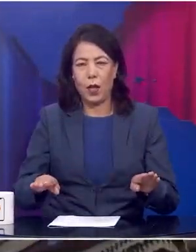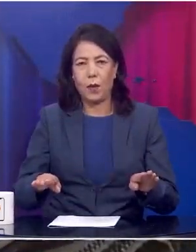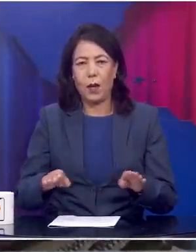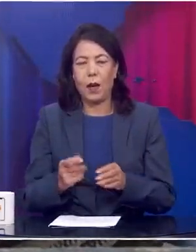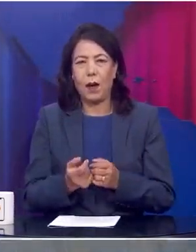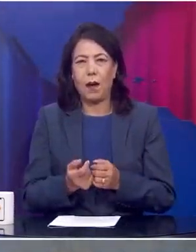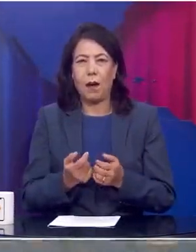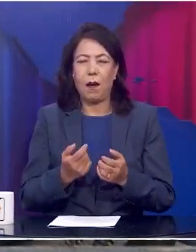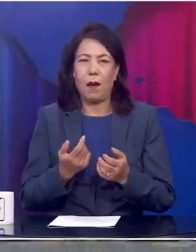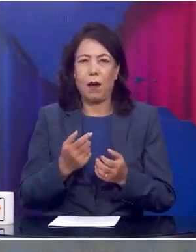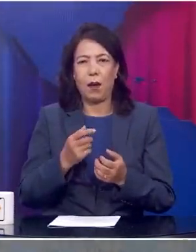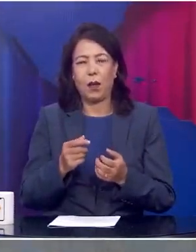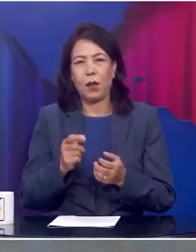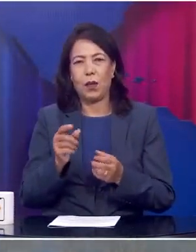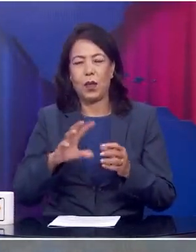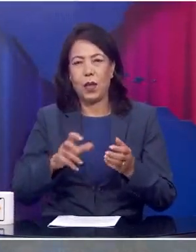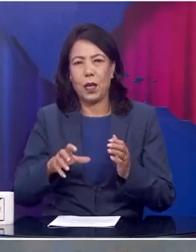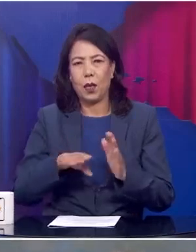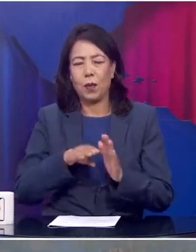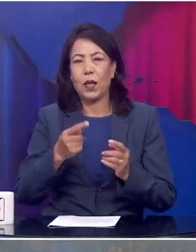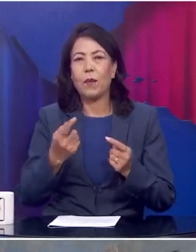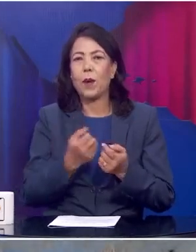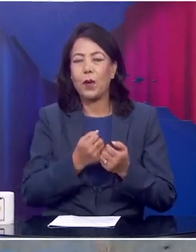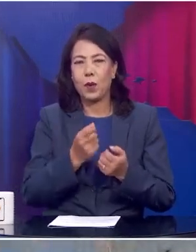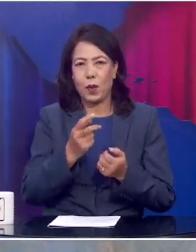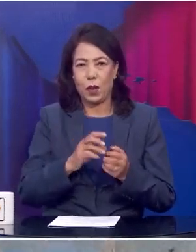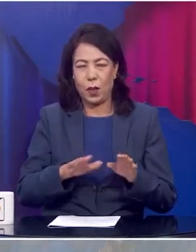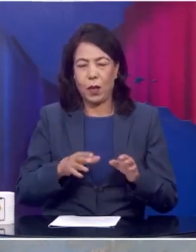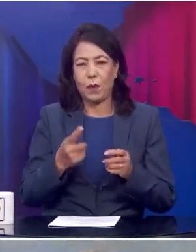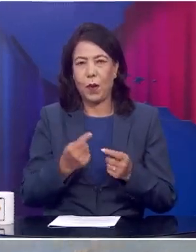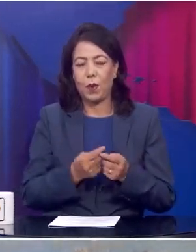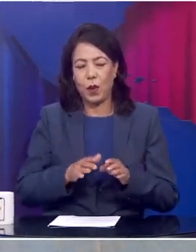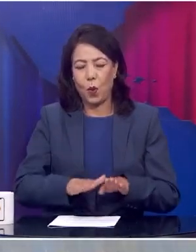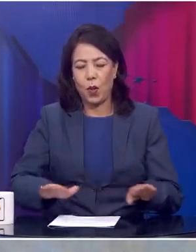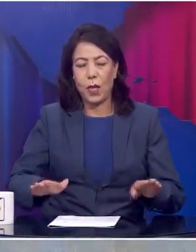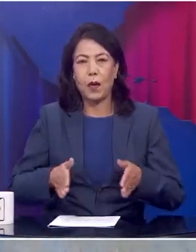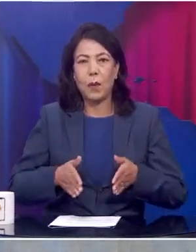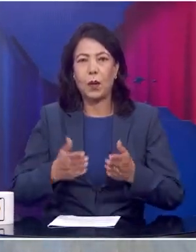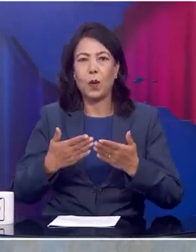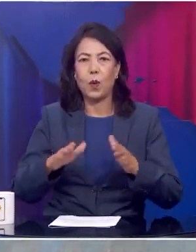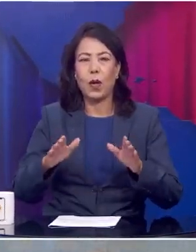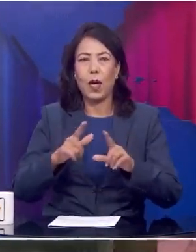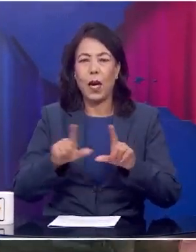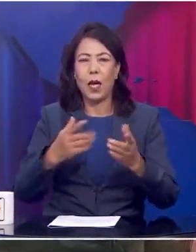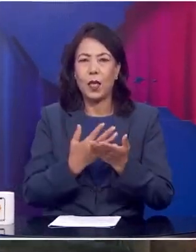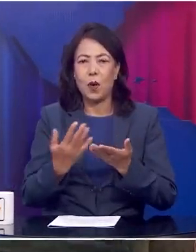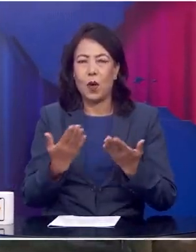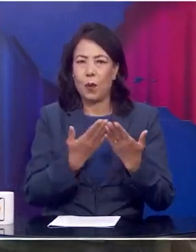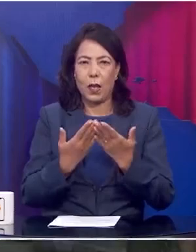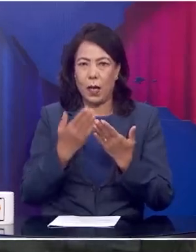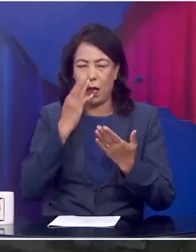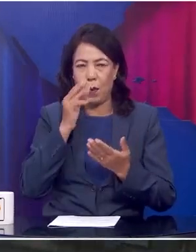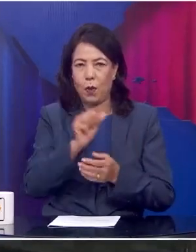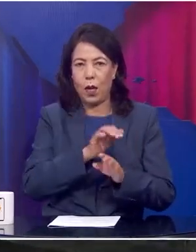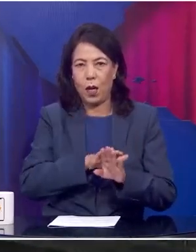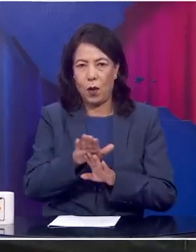गुन्द्री जे छ स्थानीय स्तरमा जे भेटिन्छ त्यो नै ओछ्याएर बाटोमा खुला चौरमा विद्यालयमा